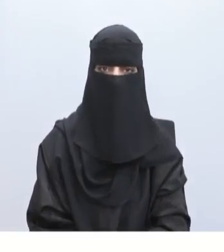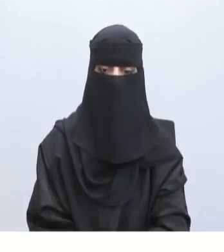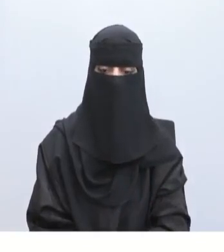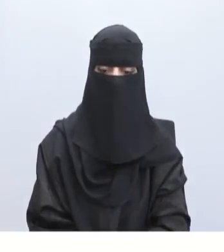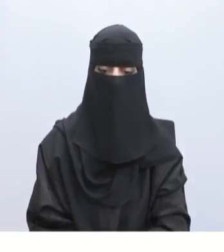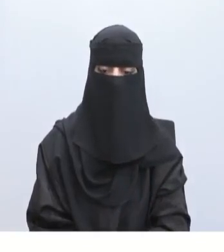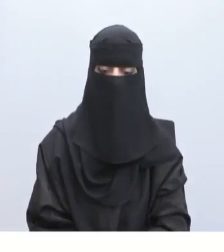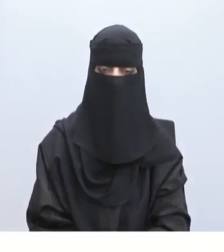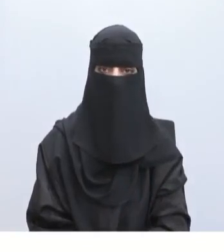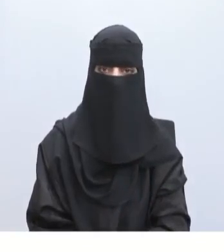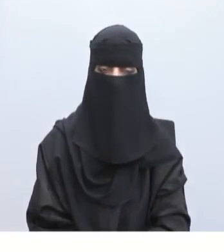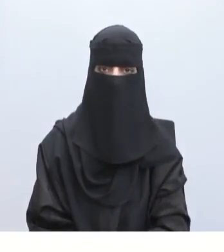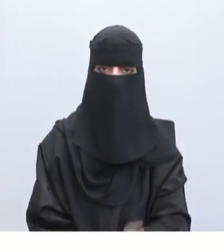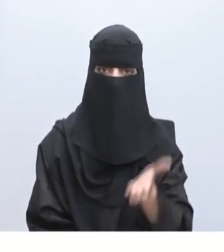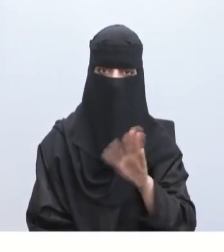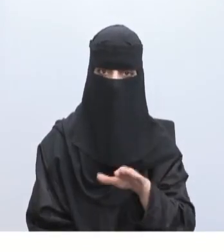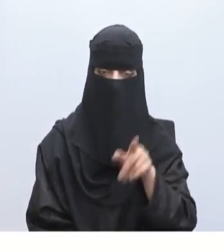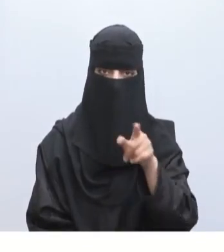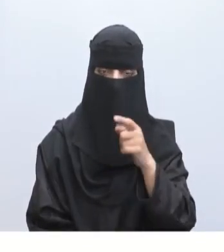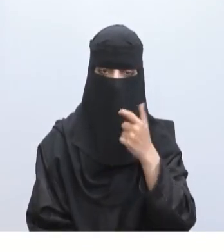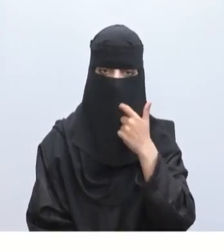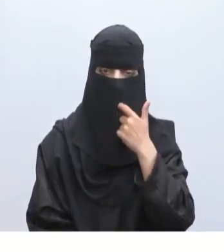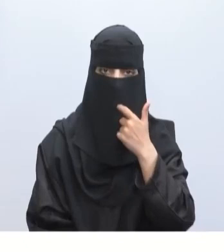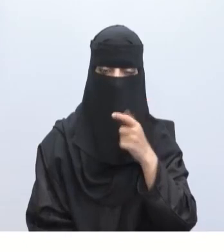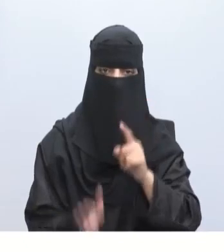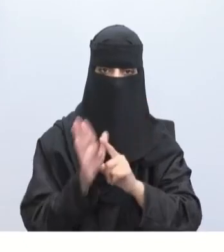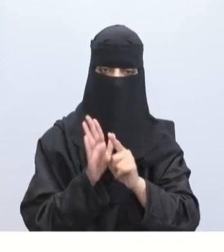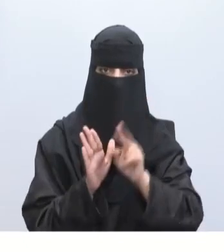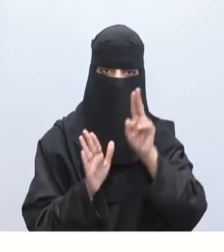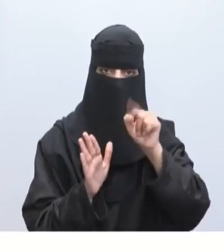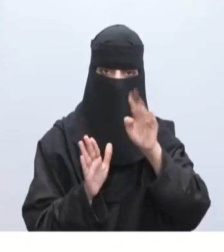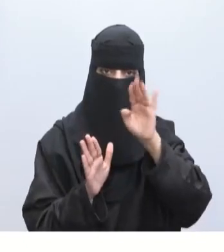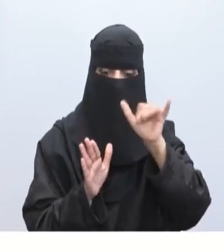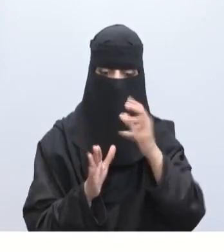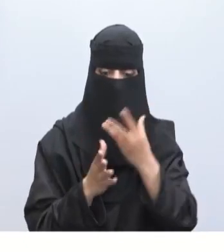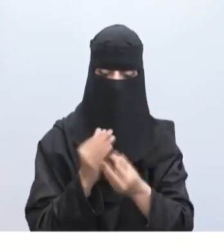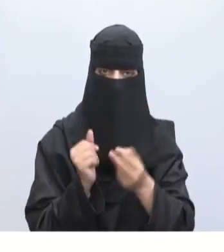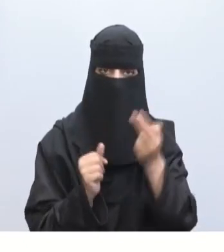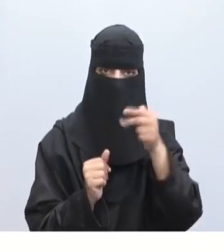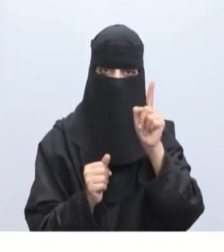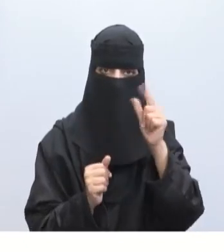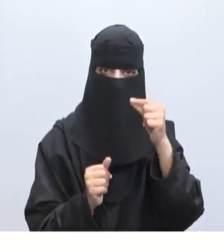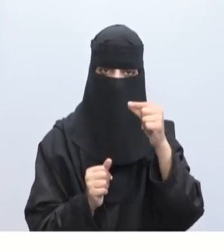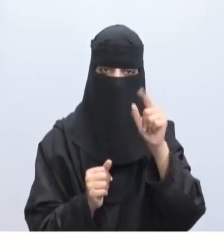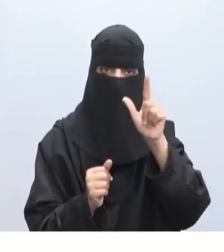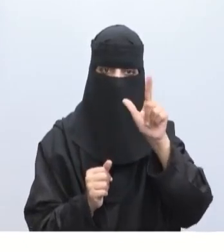الله وفاه الامام تركي بن عبد الله رحمه الله